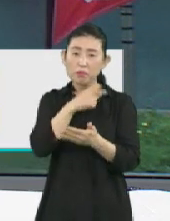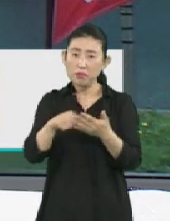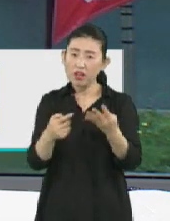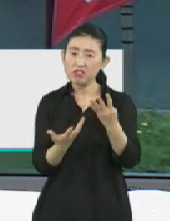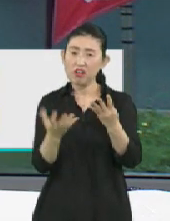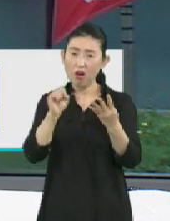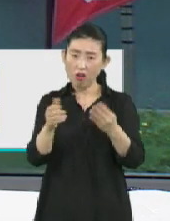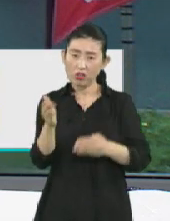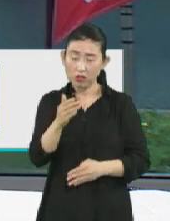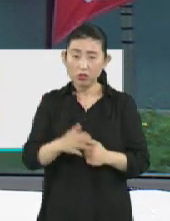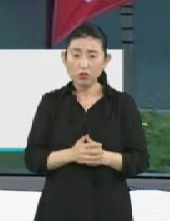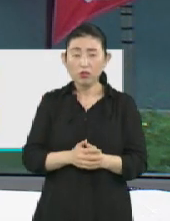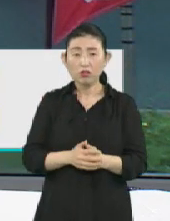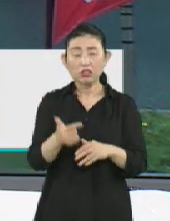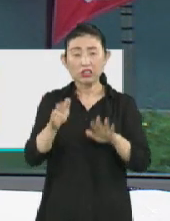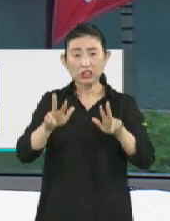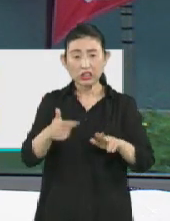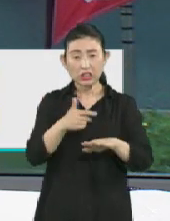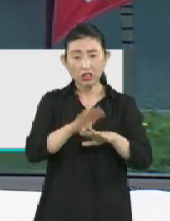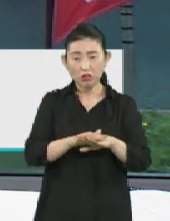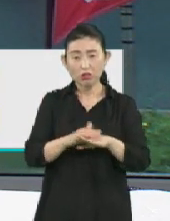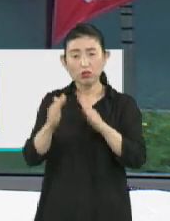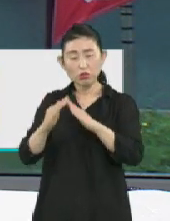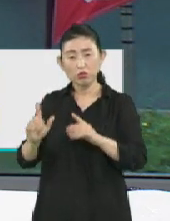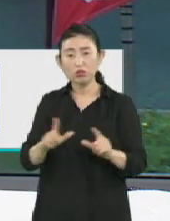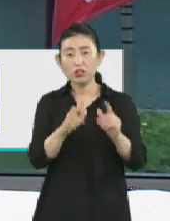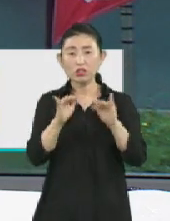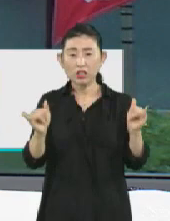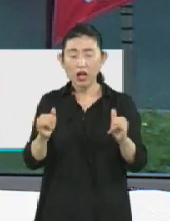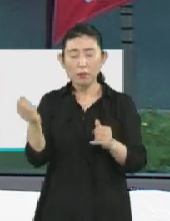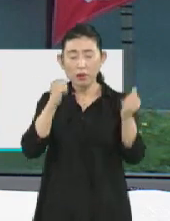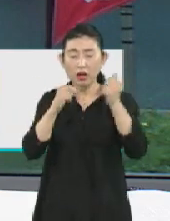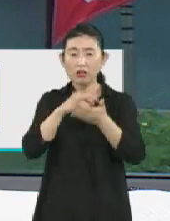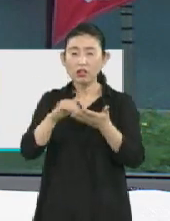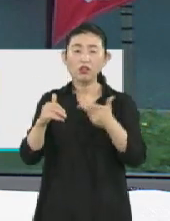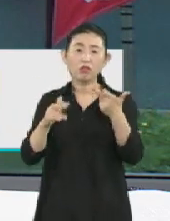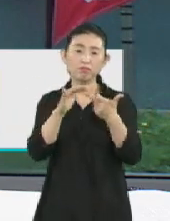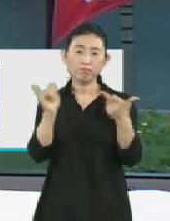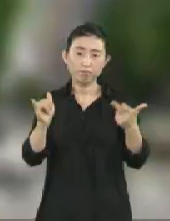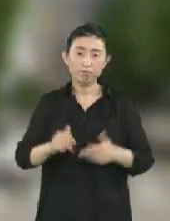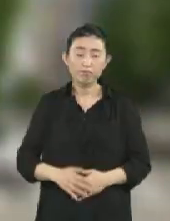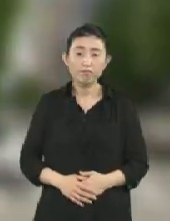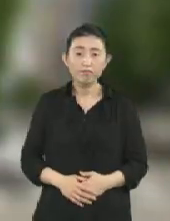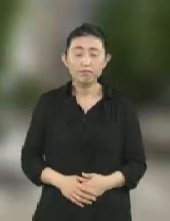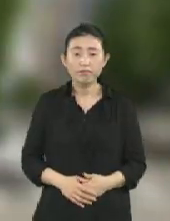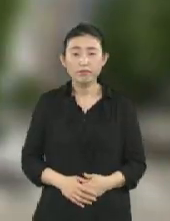등 확인된 피해자만 17명에 달합니다. 조혜영 기자입니다.